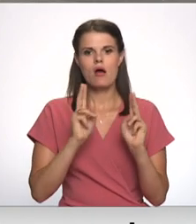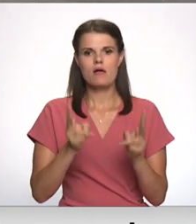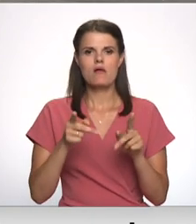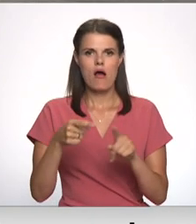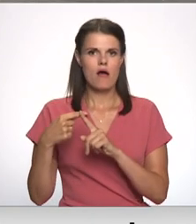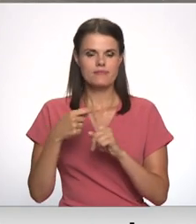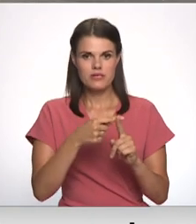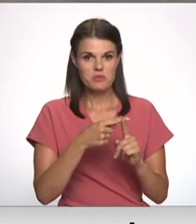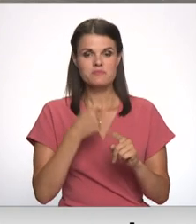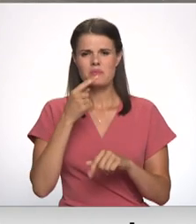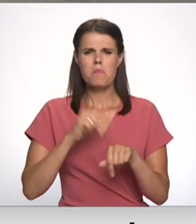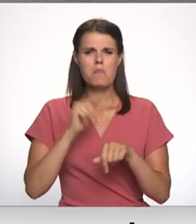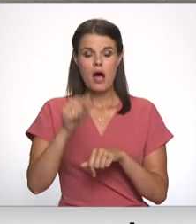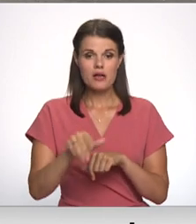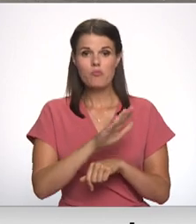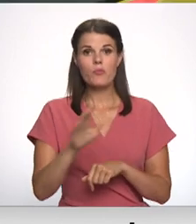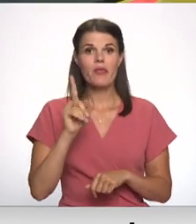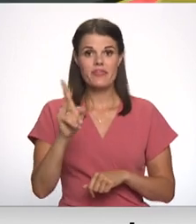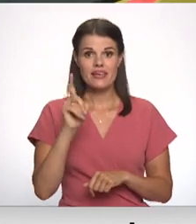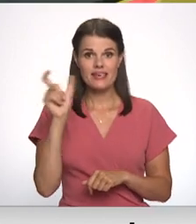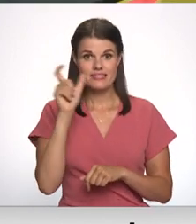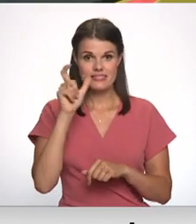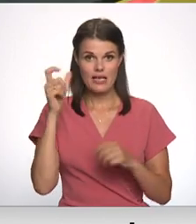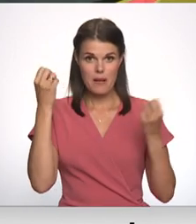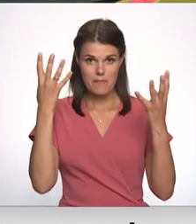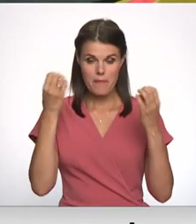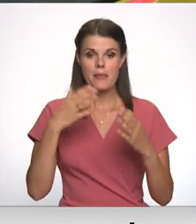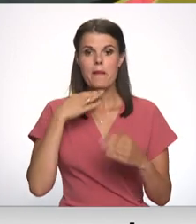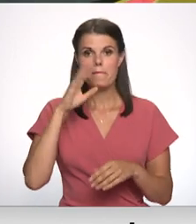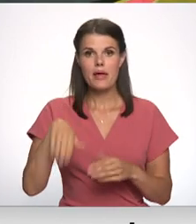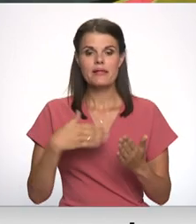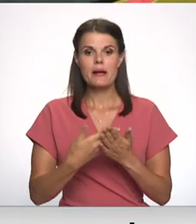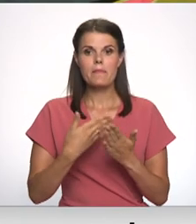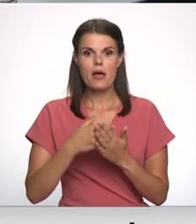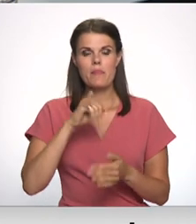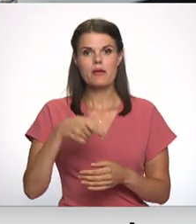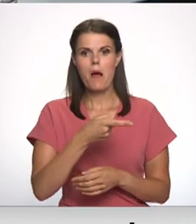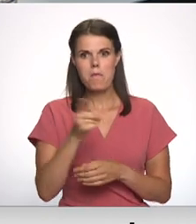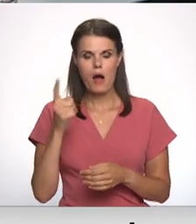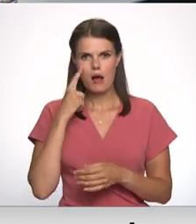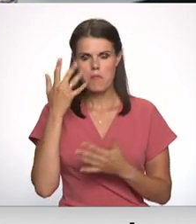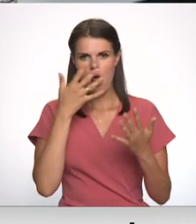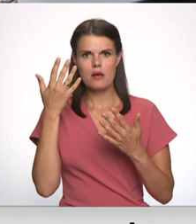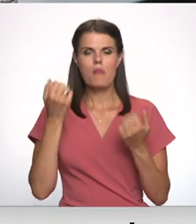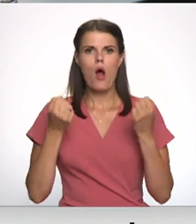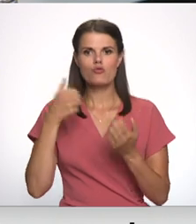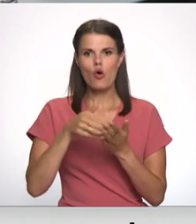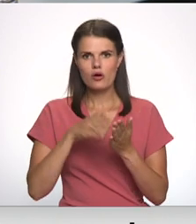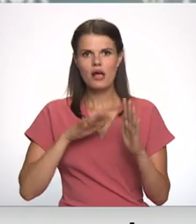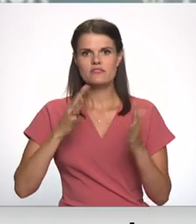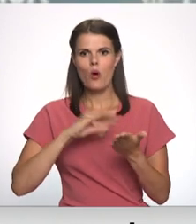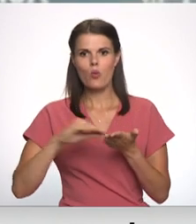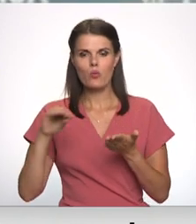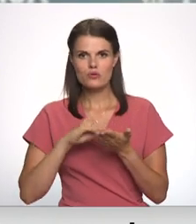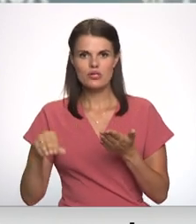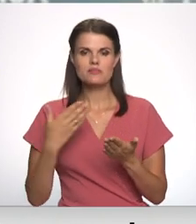gan uzsver, ka pārkāpums ir ne tikai zilās gaismas. Pietiek arī, ja pārējos satiksmes dalībniekus maldina ar auto krāsojumu un uzrakstiem.